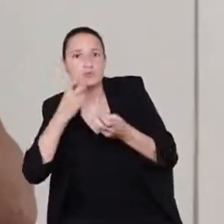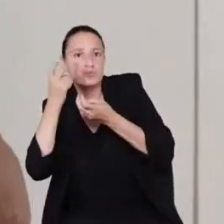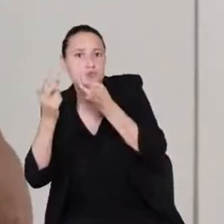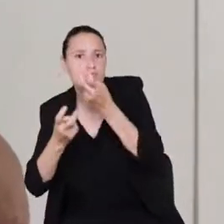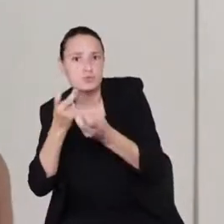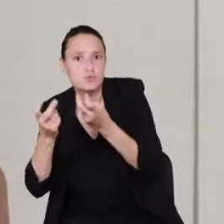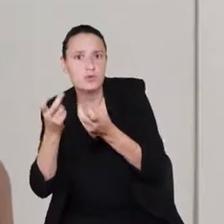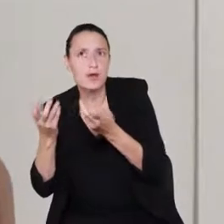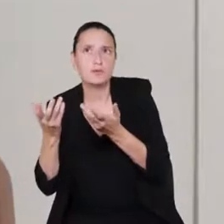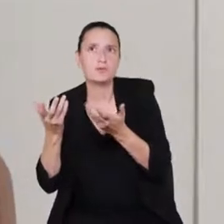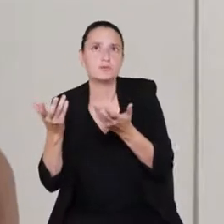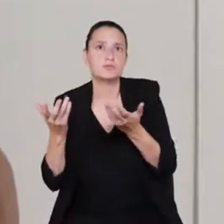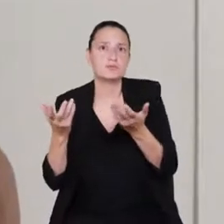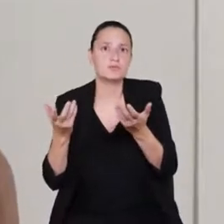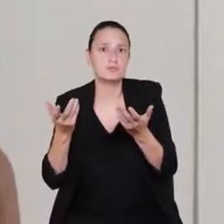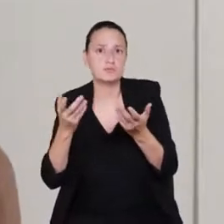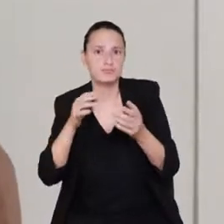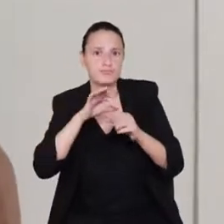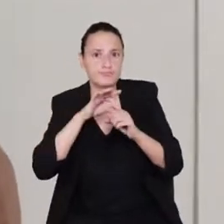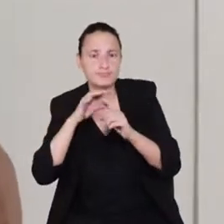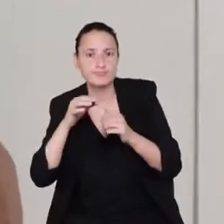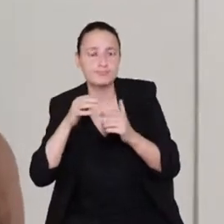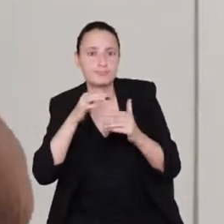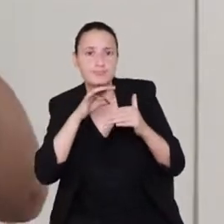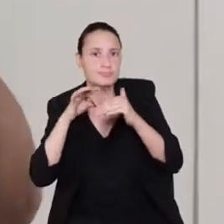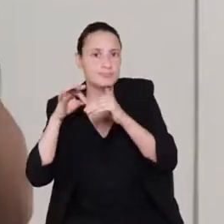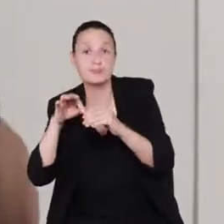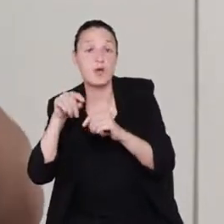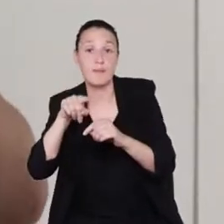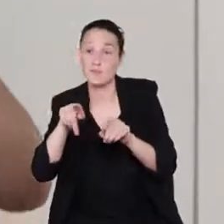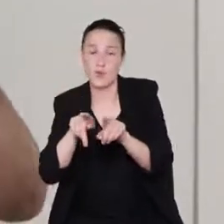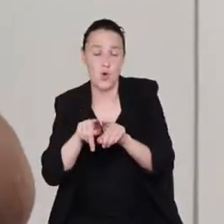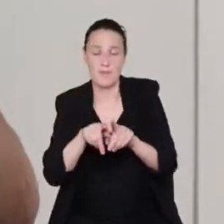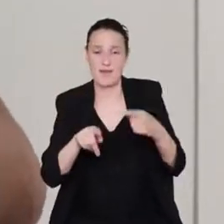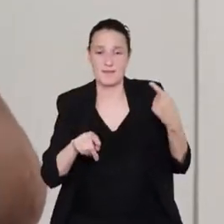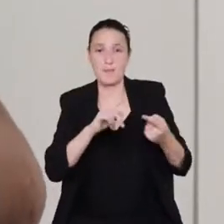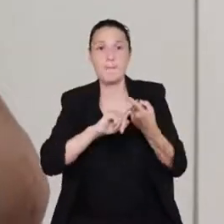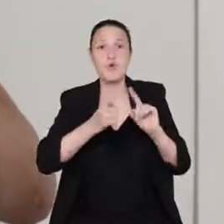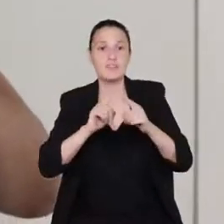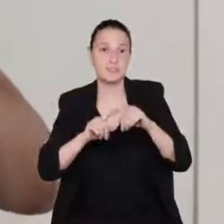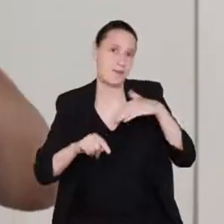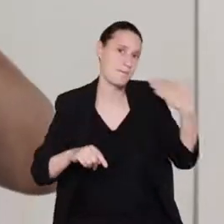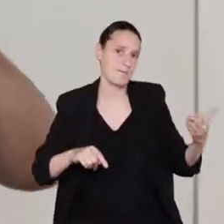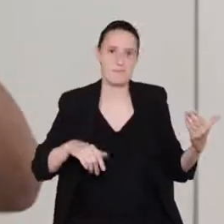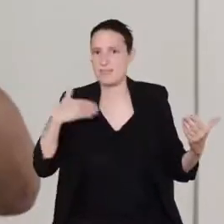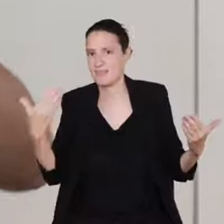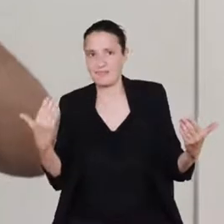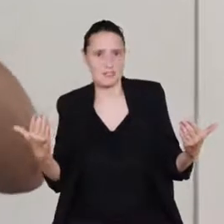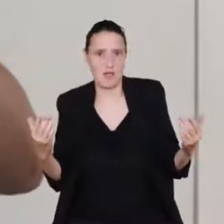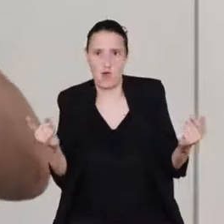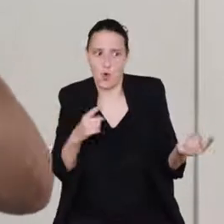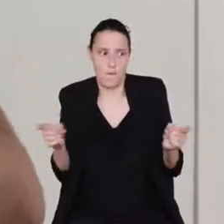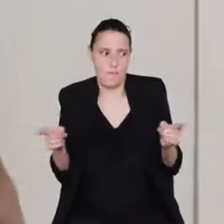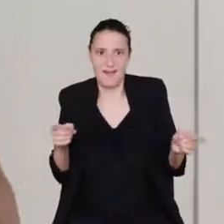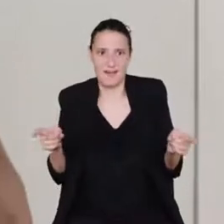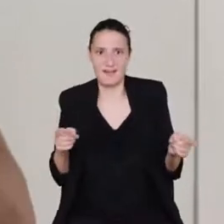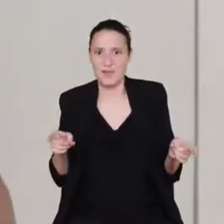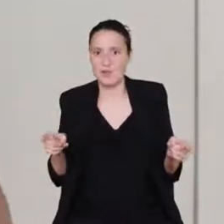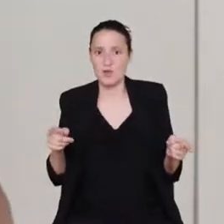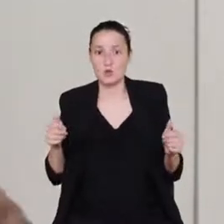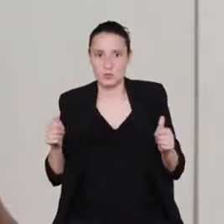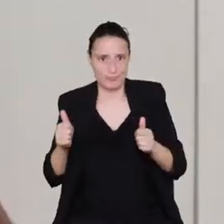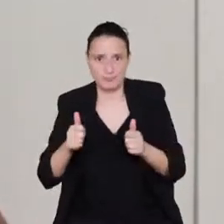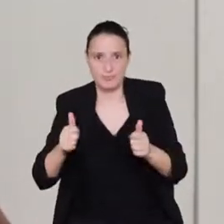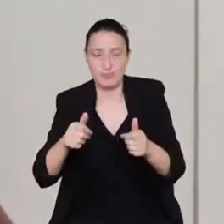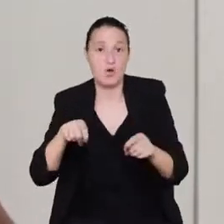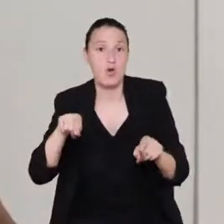i doprowadził on wielu ludzi, w tym ludzi na prawicy i na lewicy. To jest ciekawe zresztą, bo ta ewolucja szła